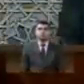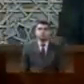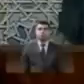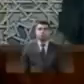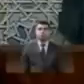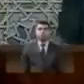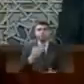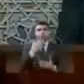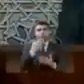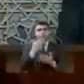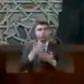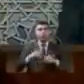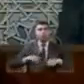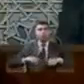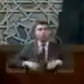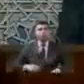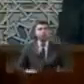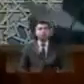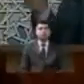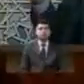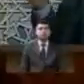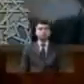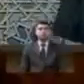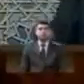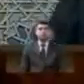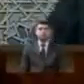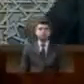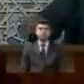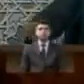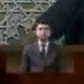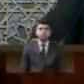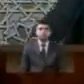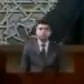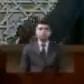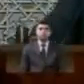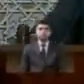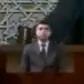شكرا للسيد الوزير. سيد النواب.